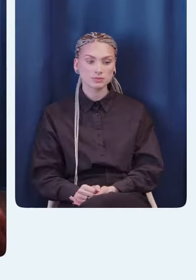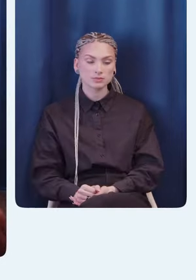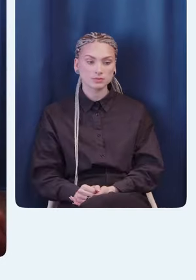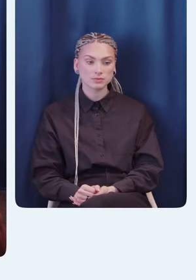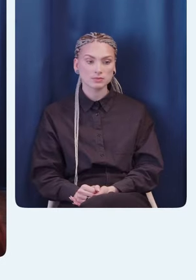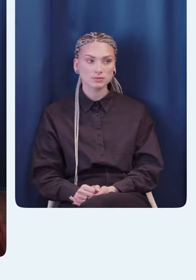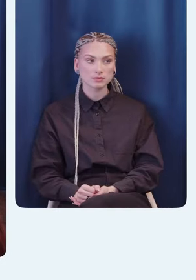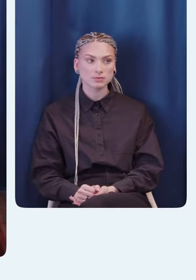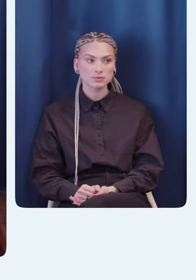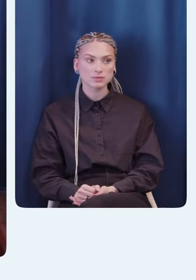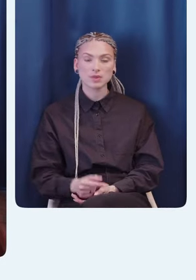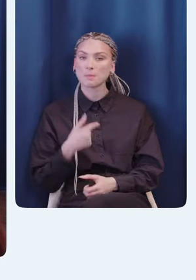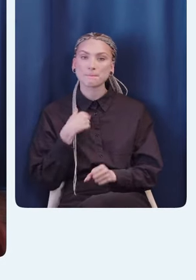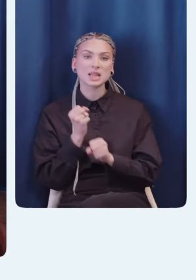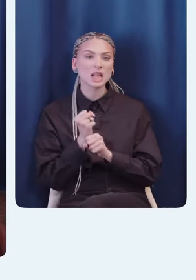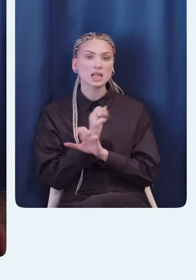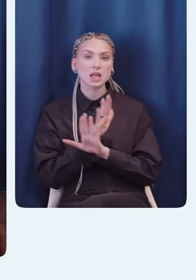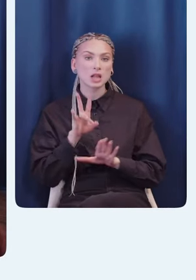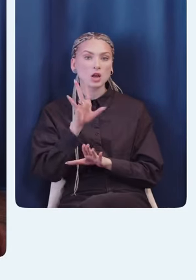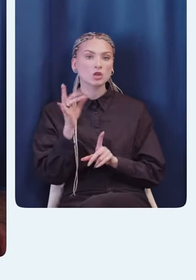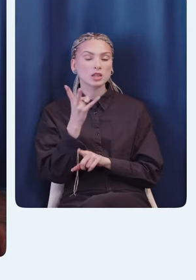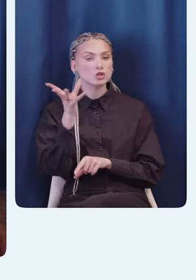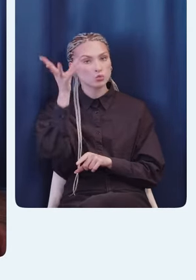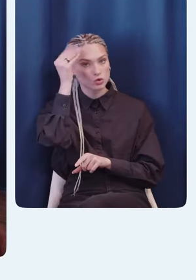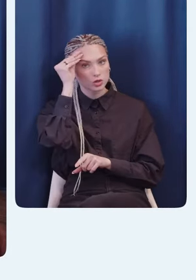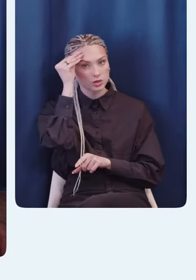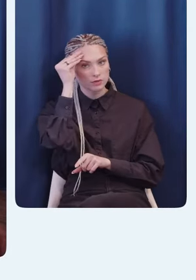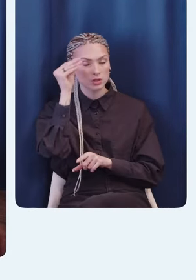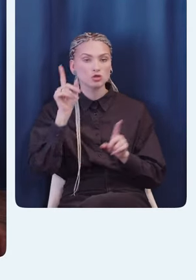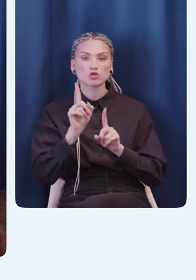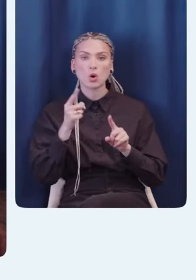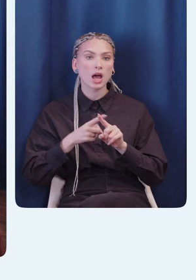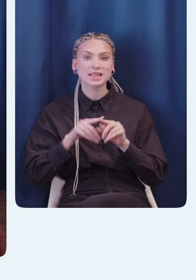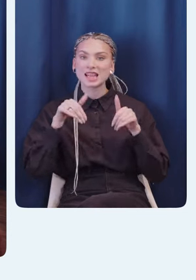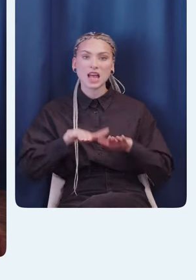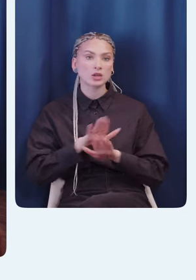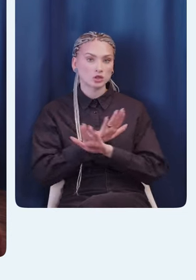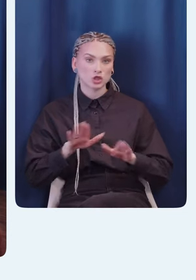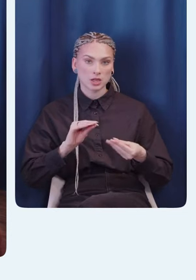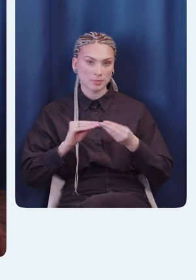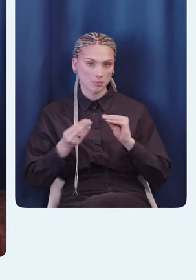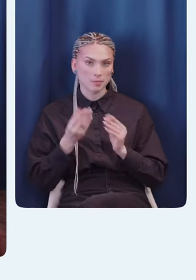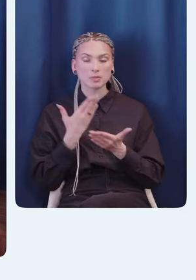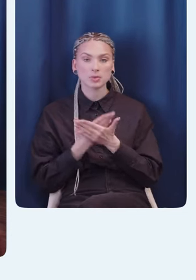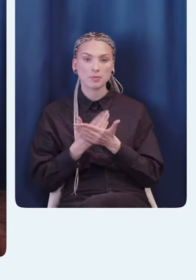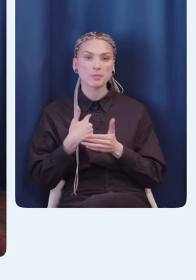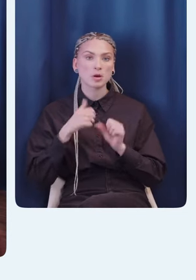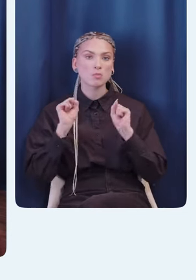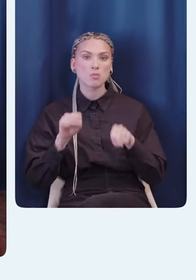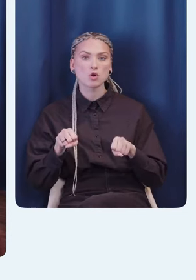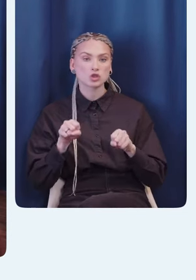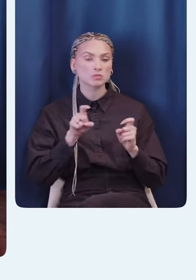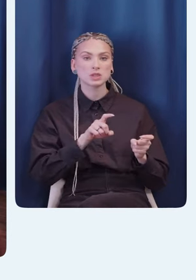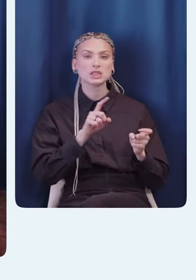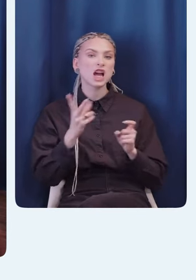этим? Мы это не делали, но надо учитывать один момент, что это тоже не решение проблемы. Ну, например, мы можем не